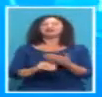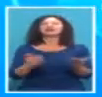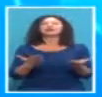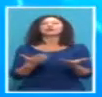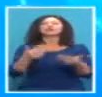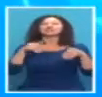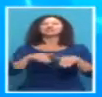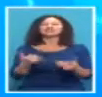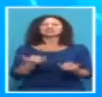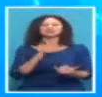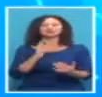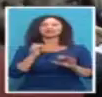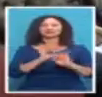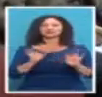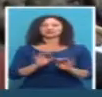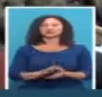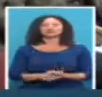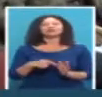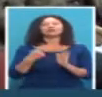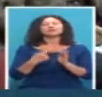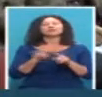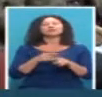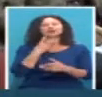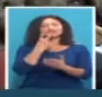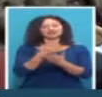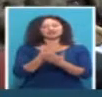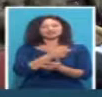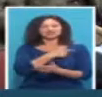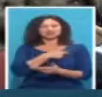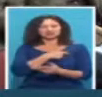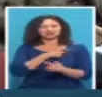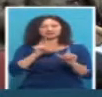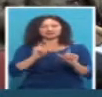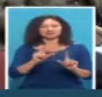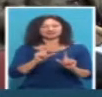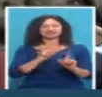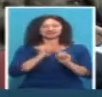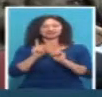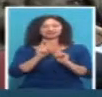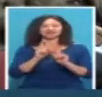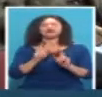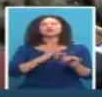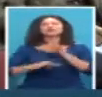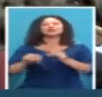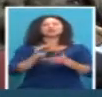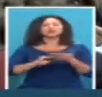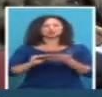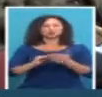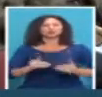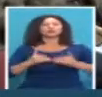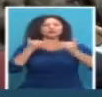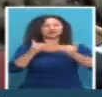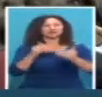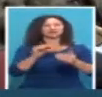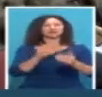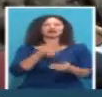нашем следующем материале? Вопрос, который рассматривают депутаты на заседании, обсуждается уже повторно. С увеличением нормы потребления газа